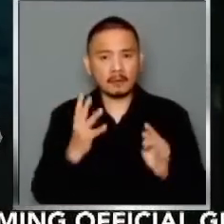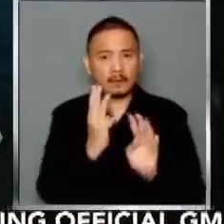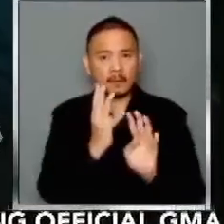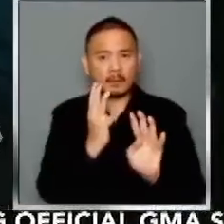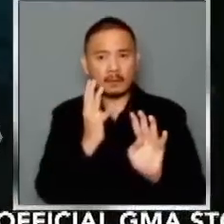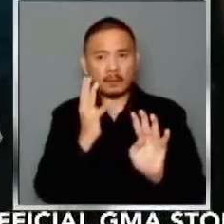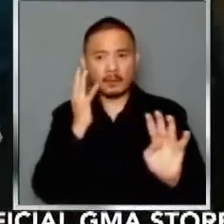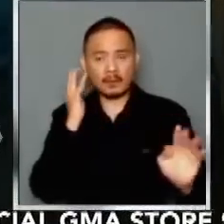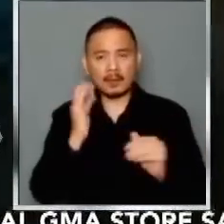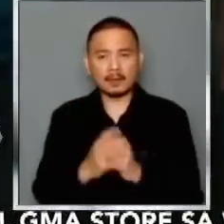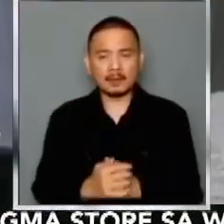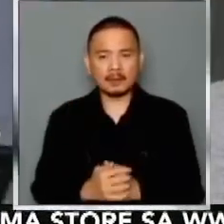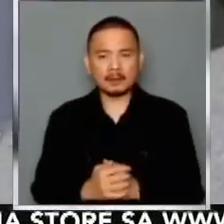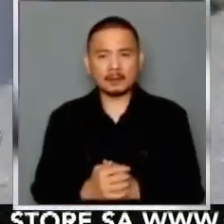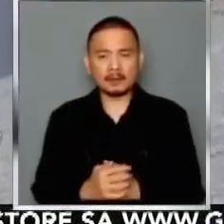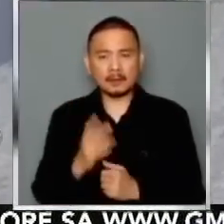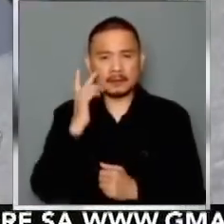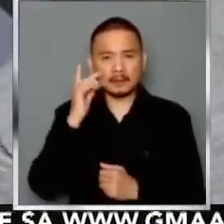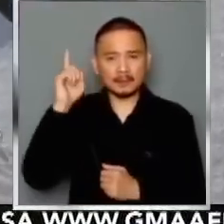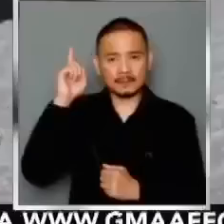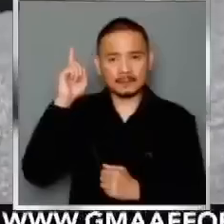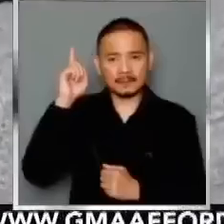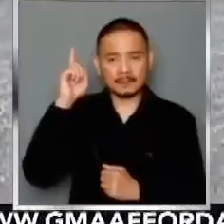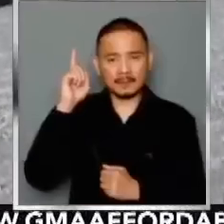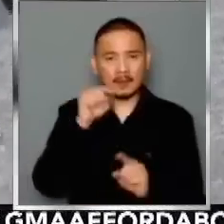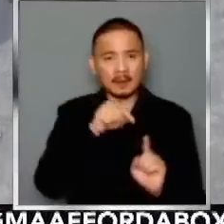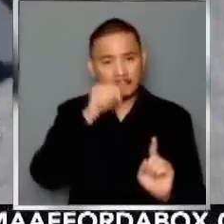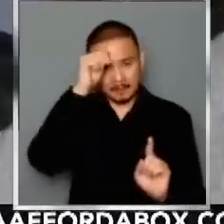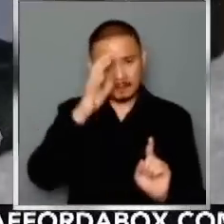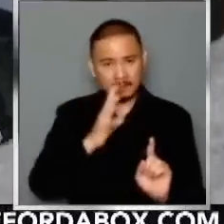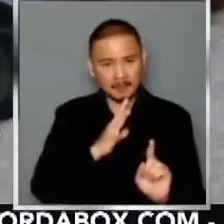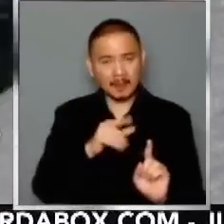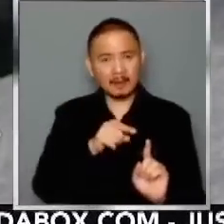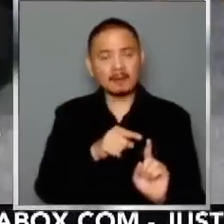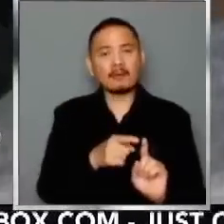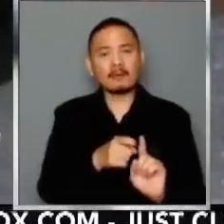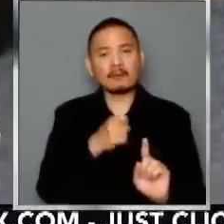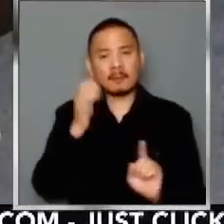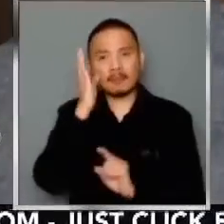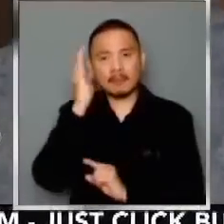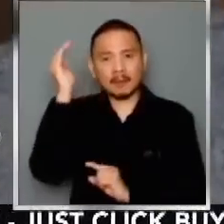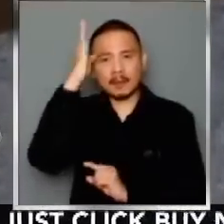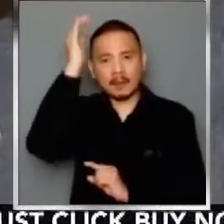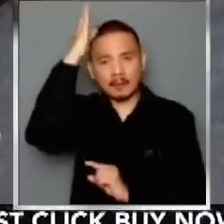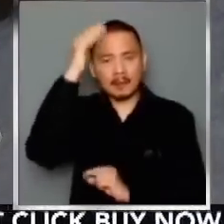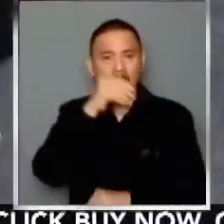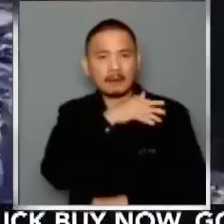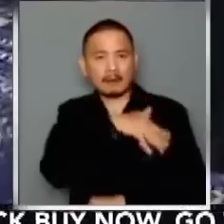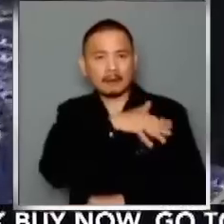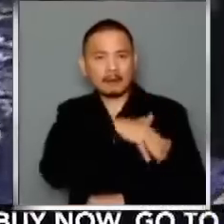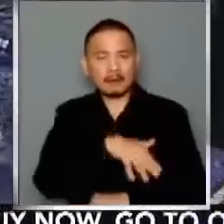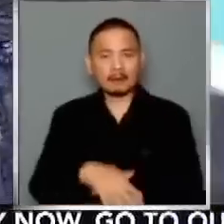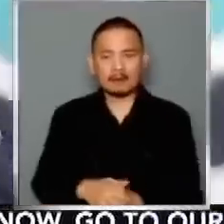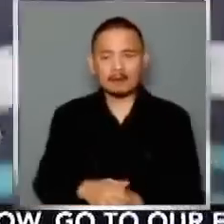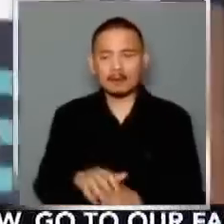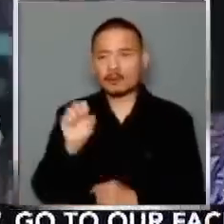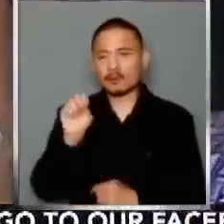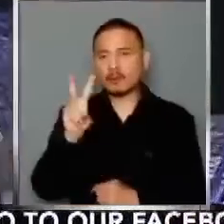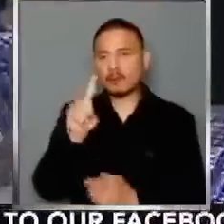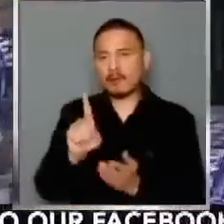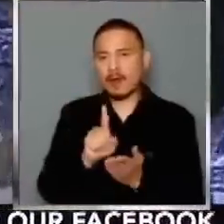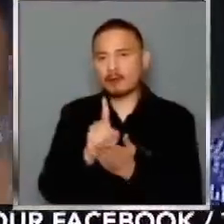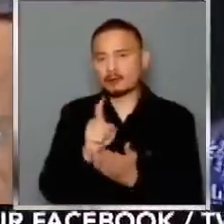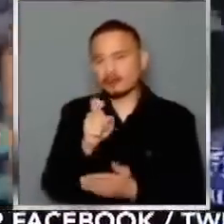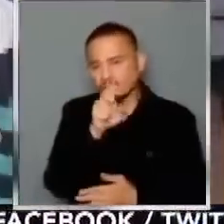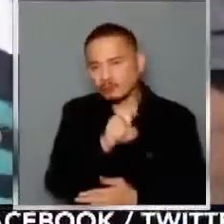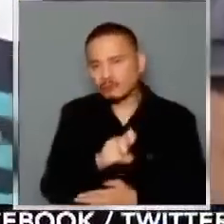na ang isang lalaking bumyahe pa mula sa Kalinga Apayao na bumyahe pa ng 12 oras at gumastos ng